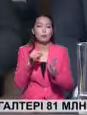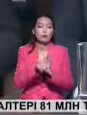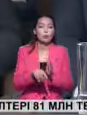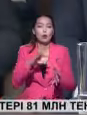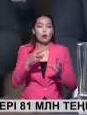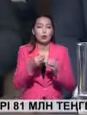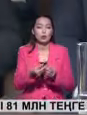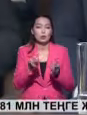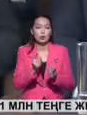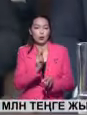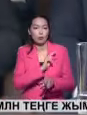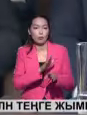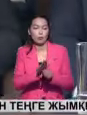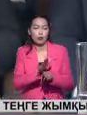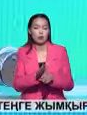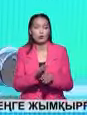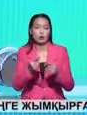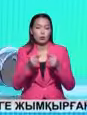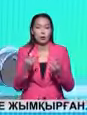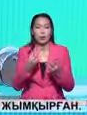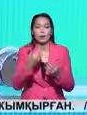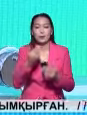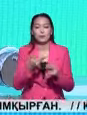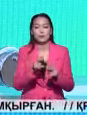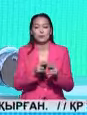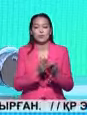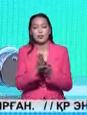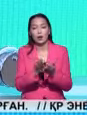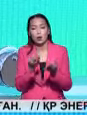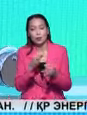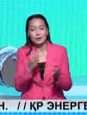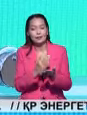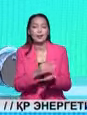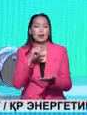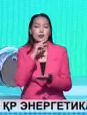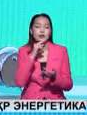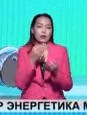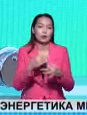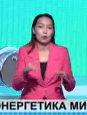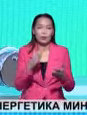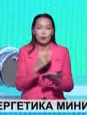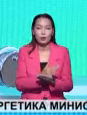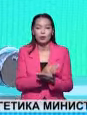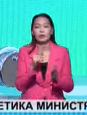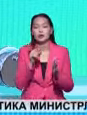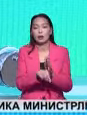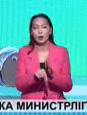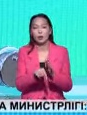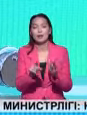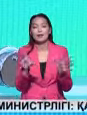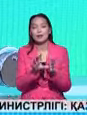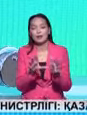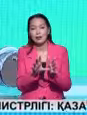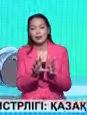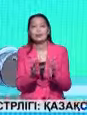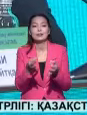екенінде біз ұмытпауымыз керек. Оның артында саяси тәуелсіздік бар, экономикалық тәуелсіздік бар, сонымен қатар